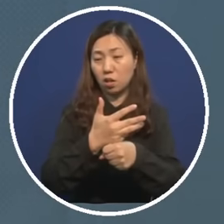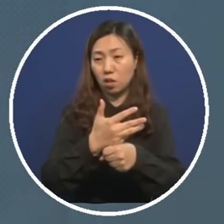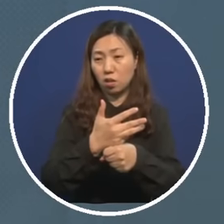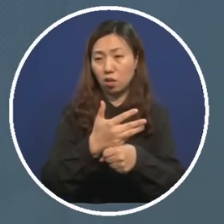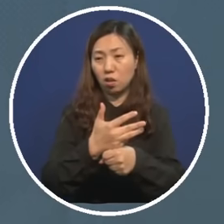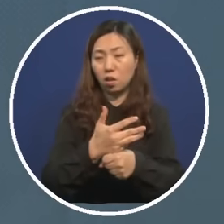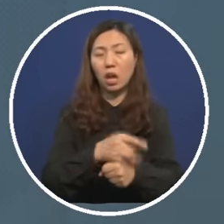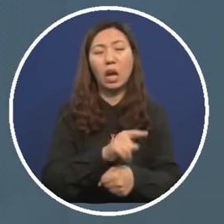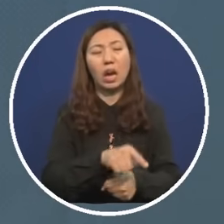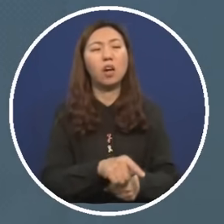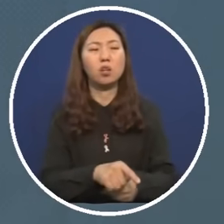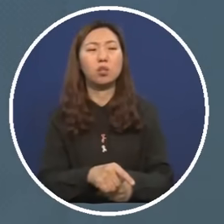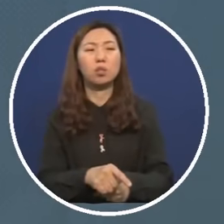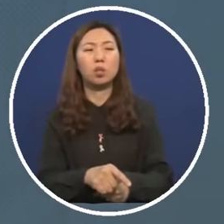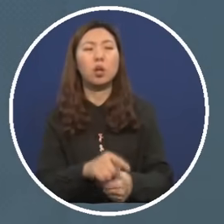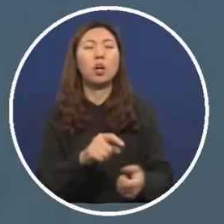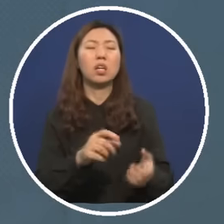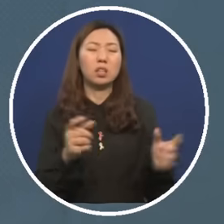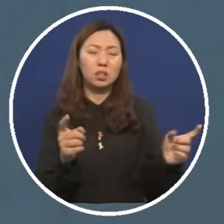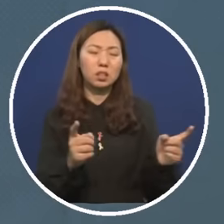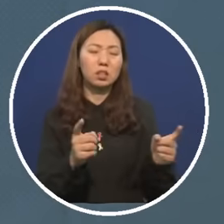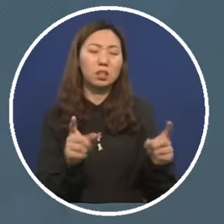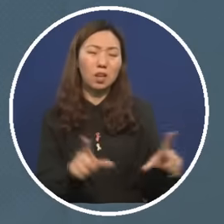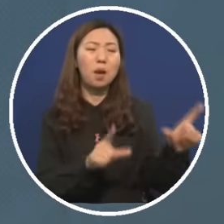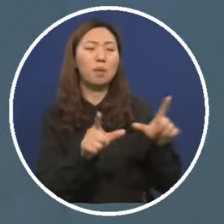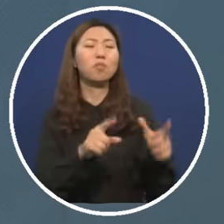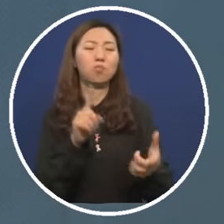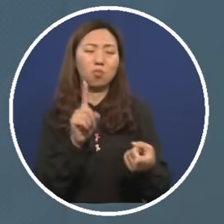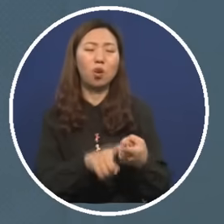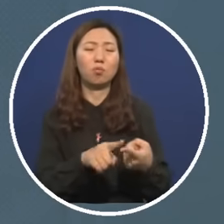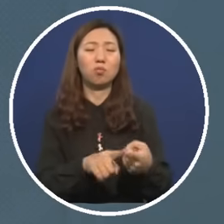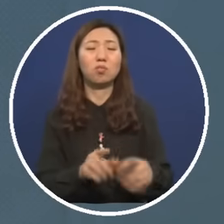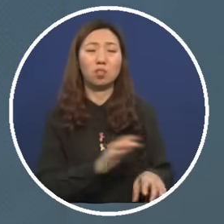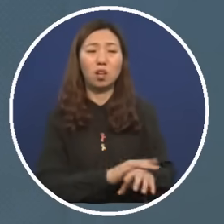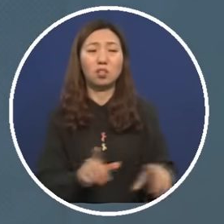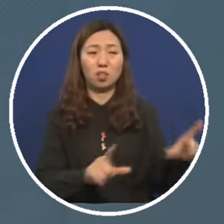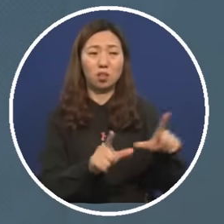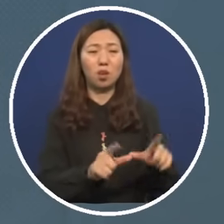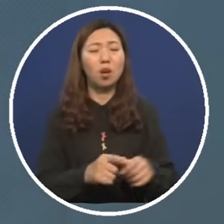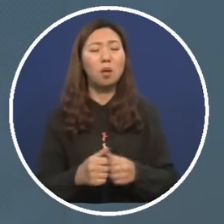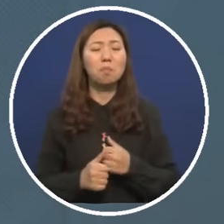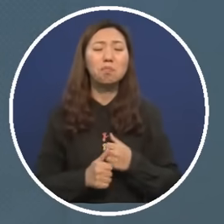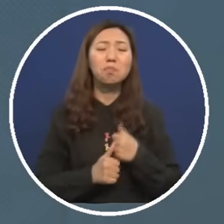만큼 살았네요. 뭐 미련이 있어요? 나이 몇이에요?